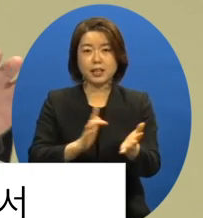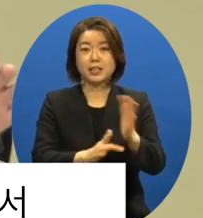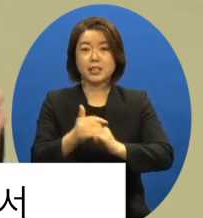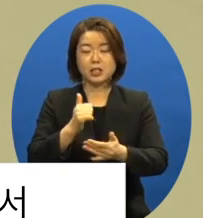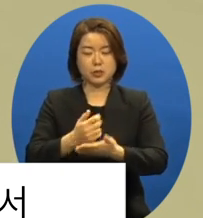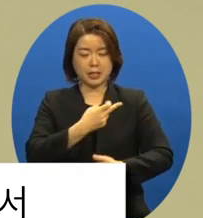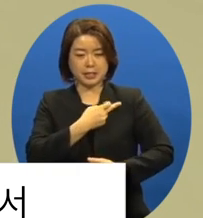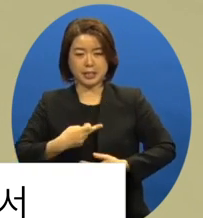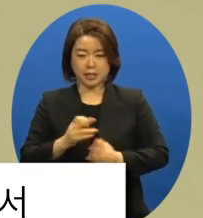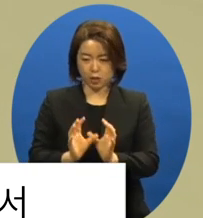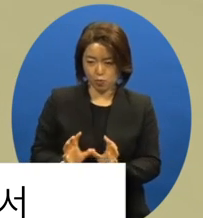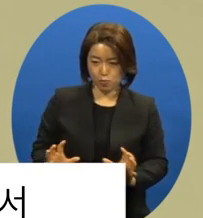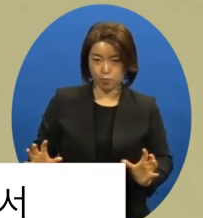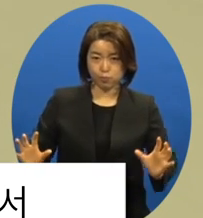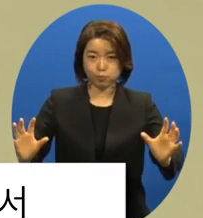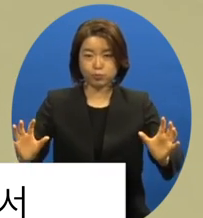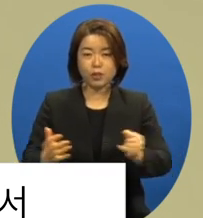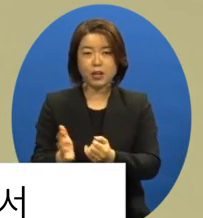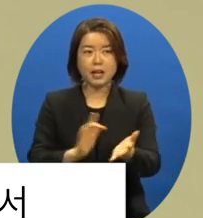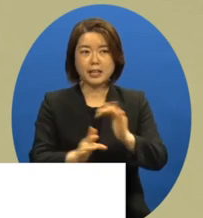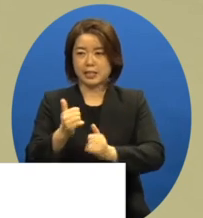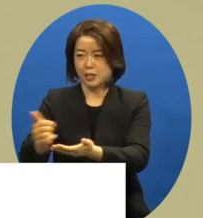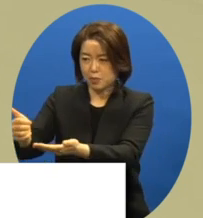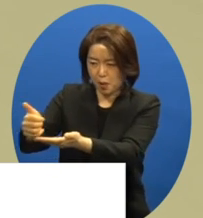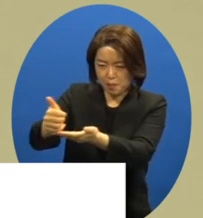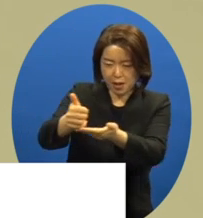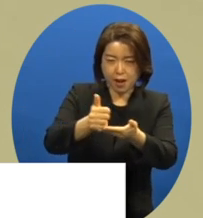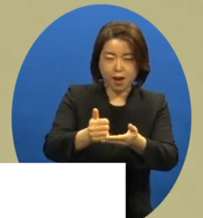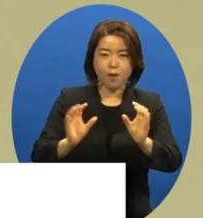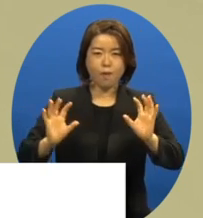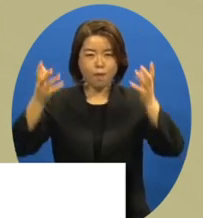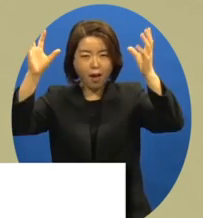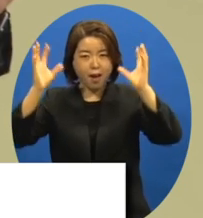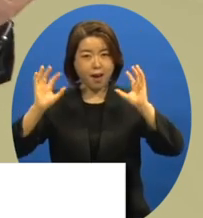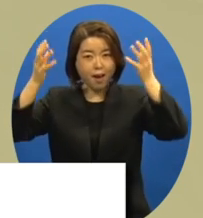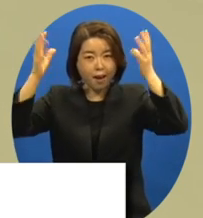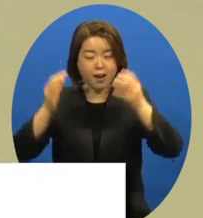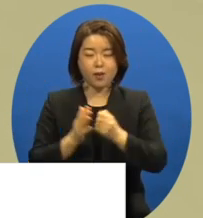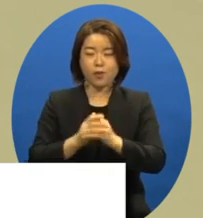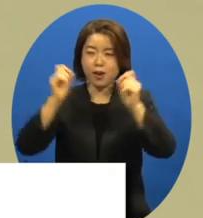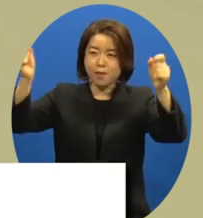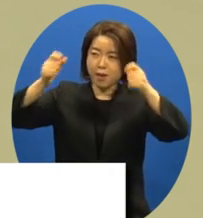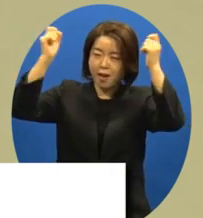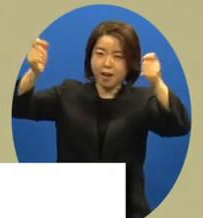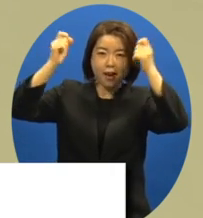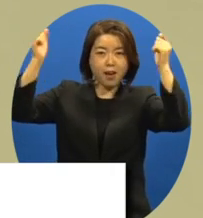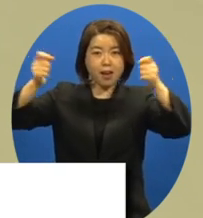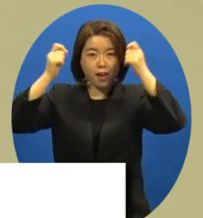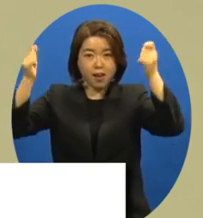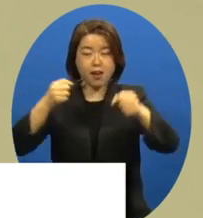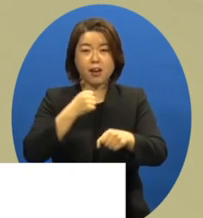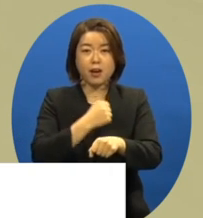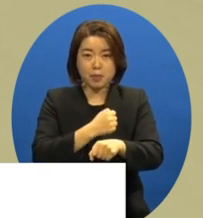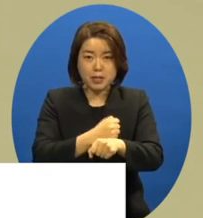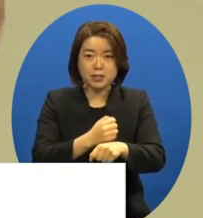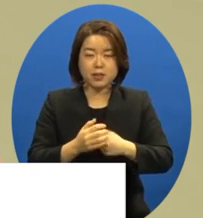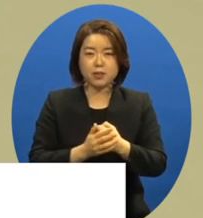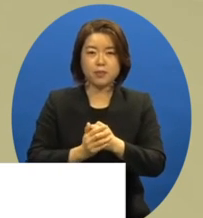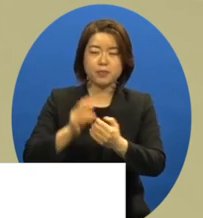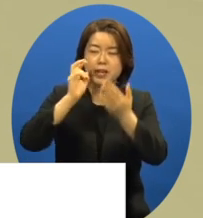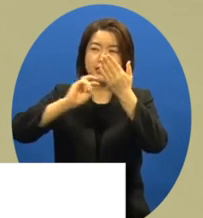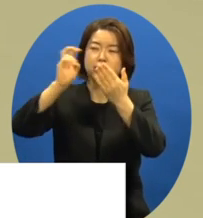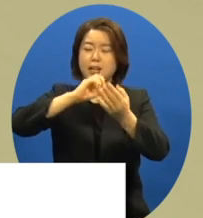무리들이 예수님을 맞아들이면서 환영을 하고 종려나무 가지를 흔들면서